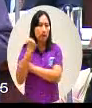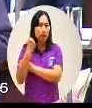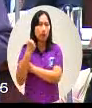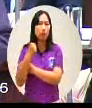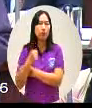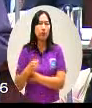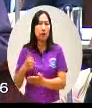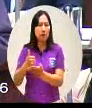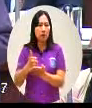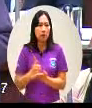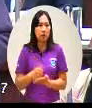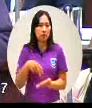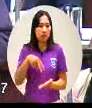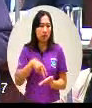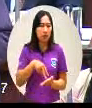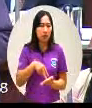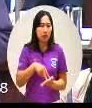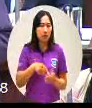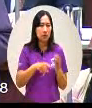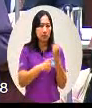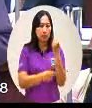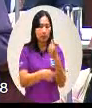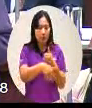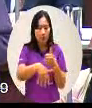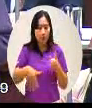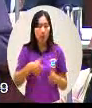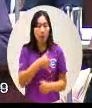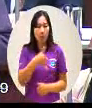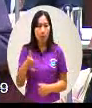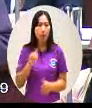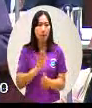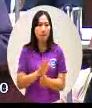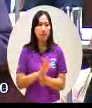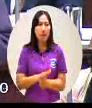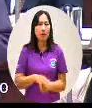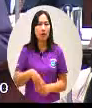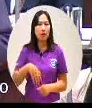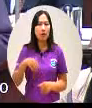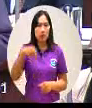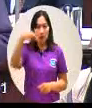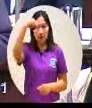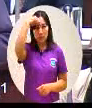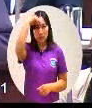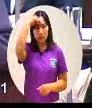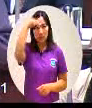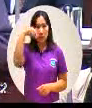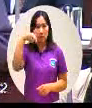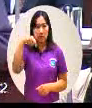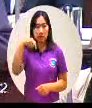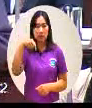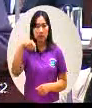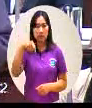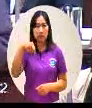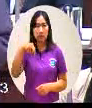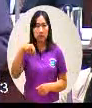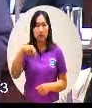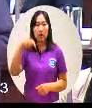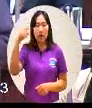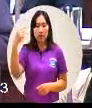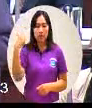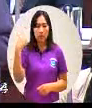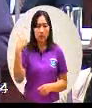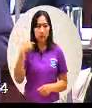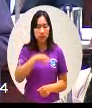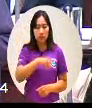员也能继续来帮忙。好，啊，过来今天也保持咱的公12海洋湿地公园，这个，公